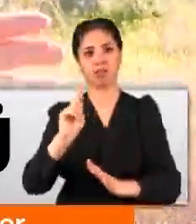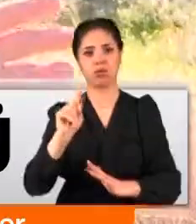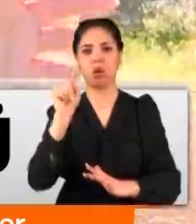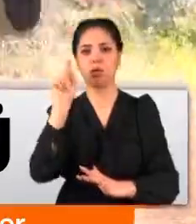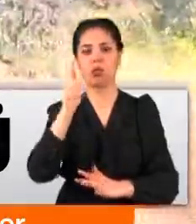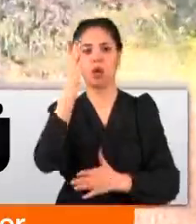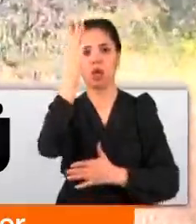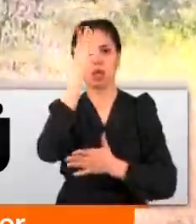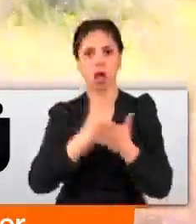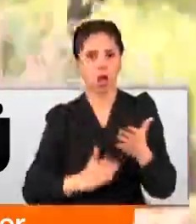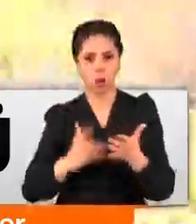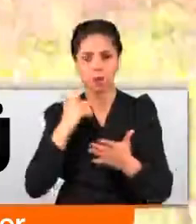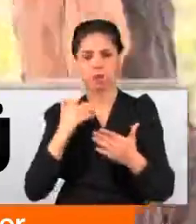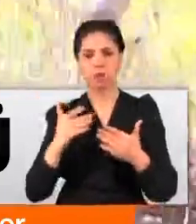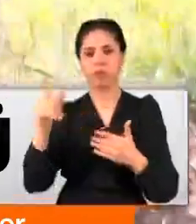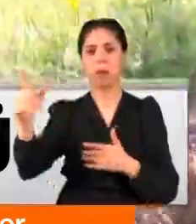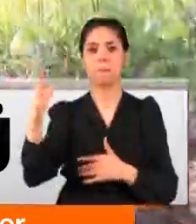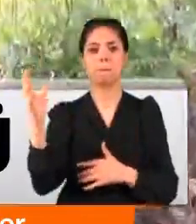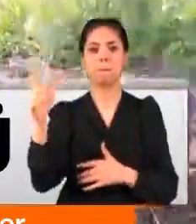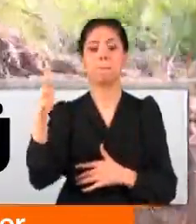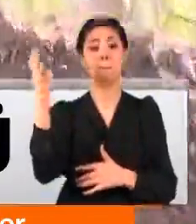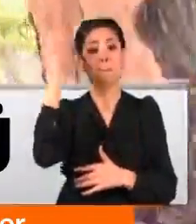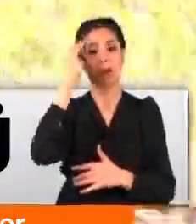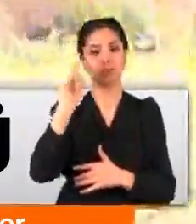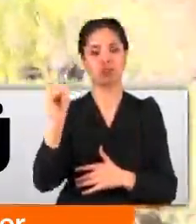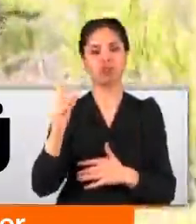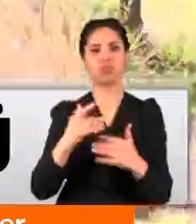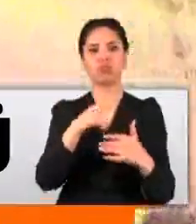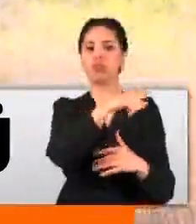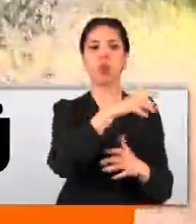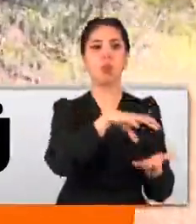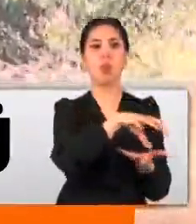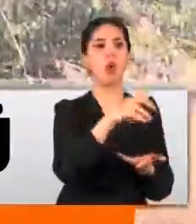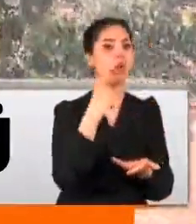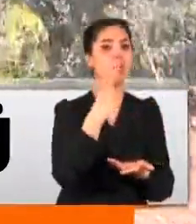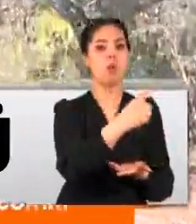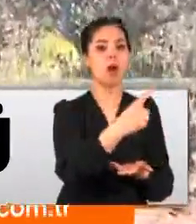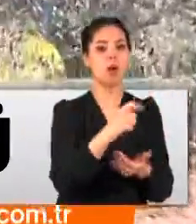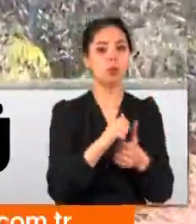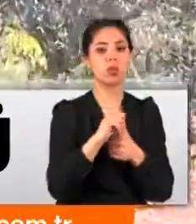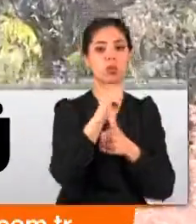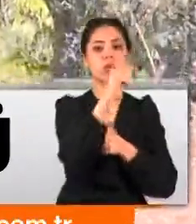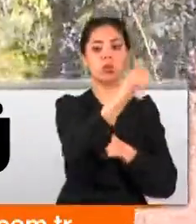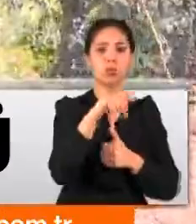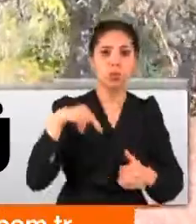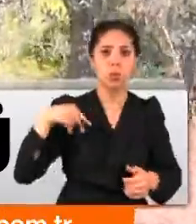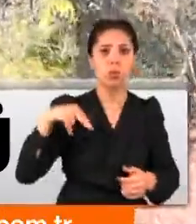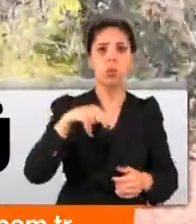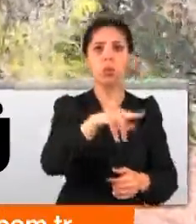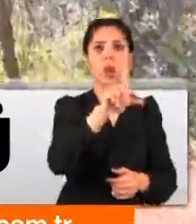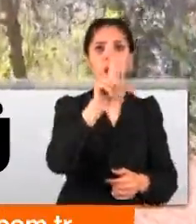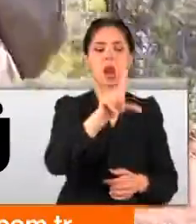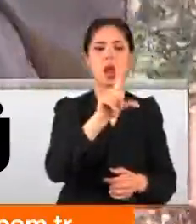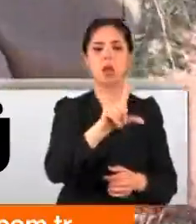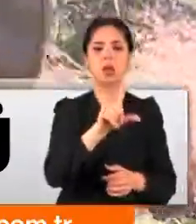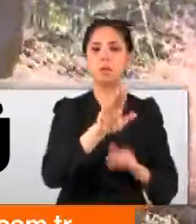ortadan ikiye bölündü. Bakın ana gövde burada kaldı. Şimdi diğer gövdesini size göstereceğim. Bunun için yürümem lazım. Hemen